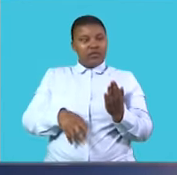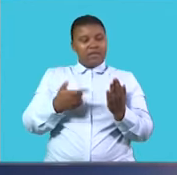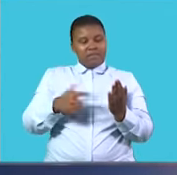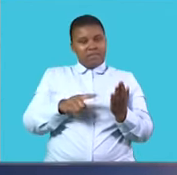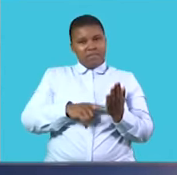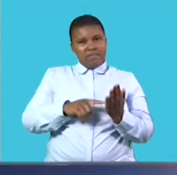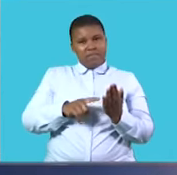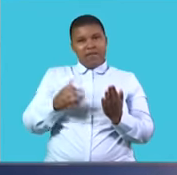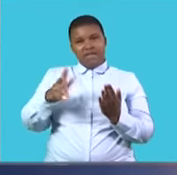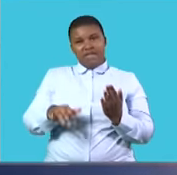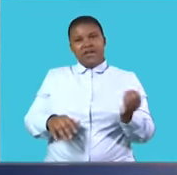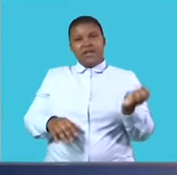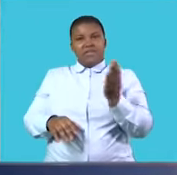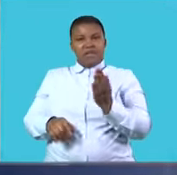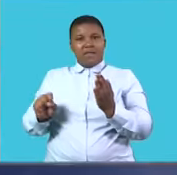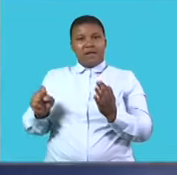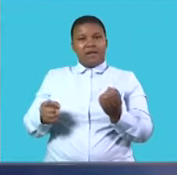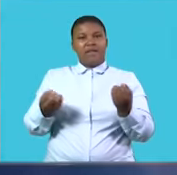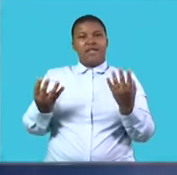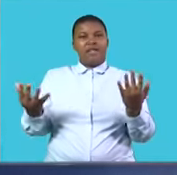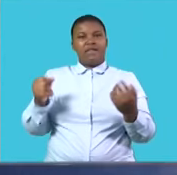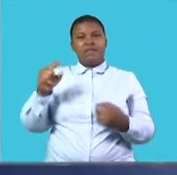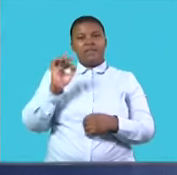uhlambalazo kamalema ngasekupheleni kazibandlela kunyaka